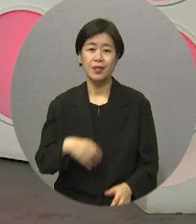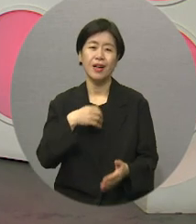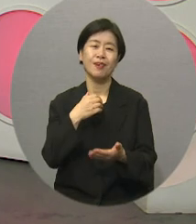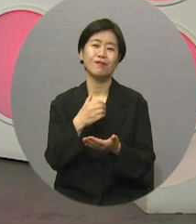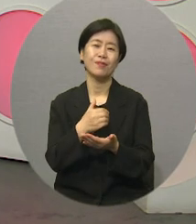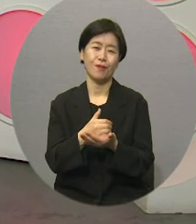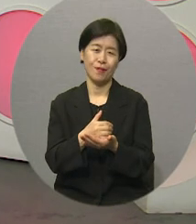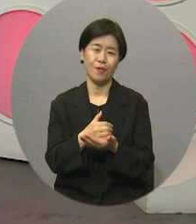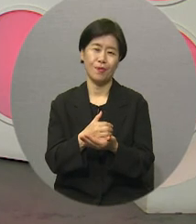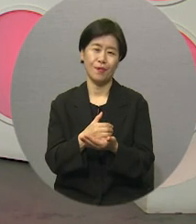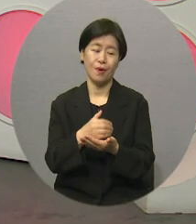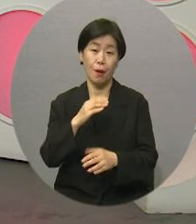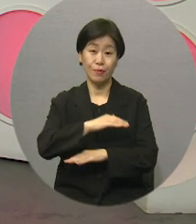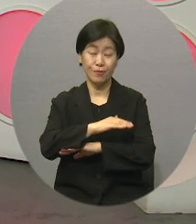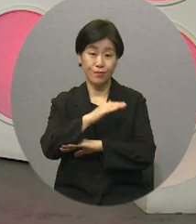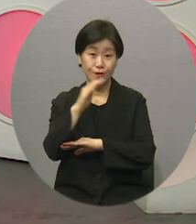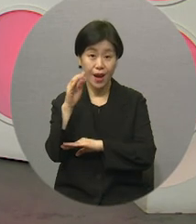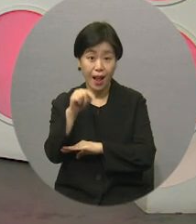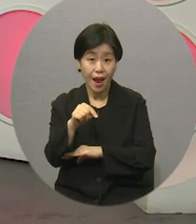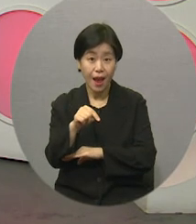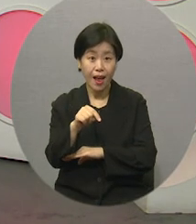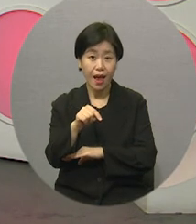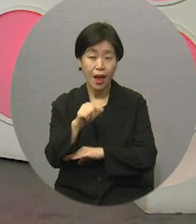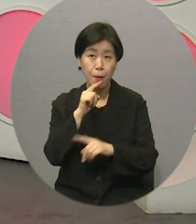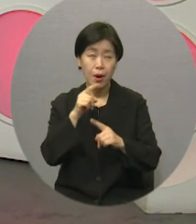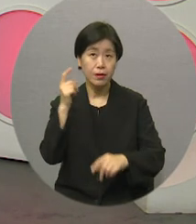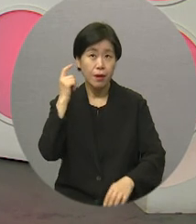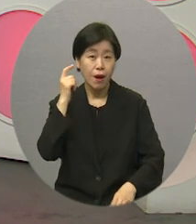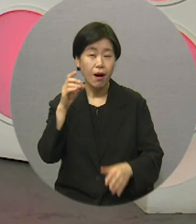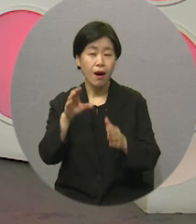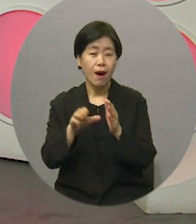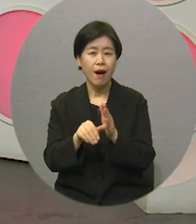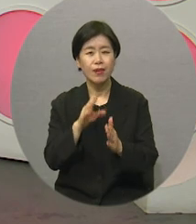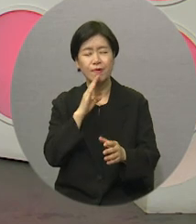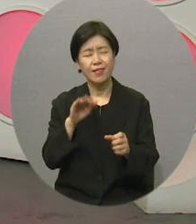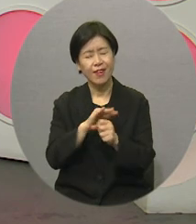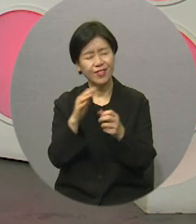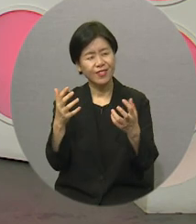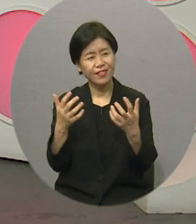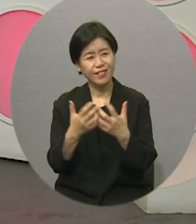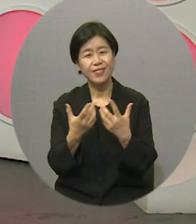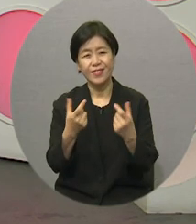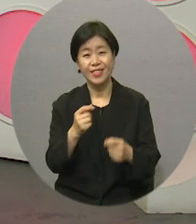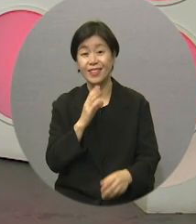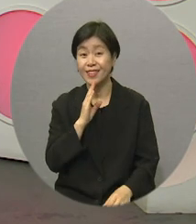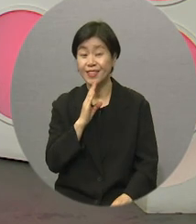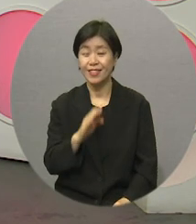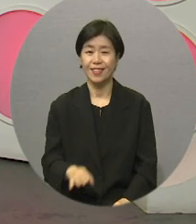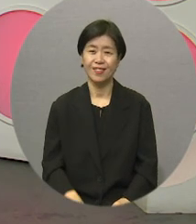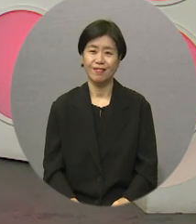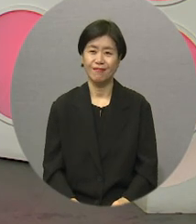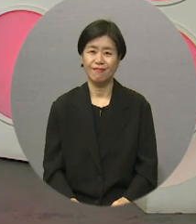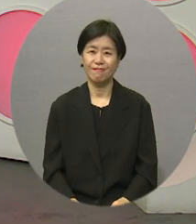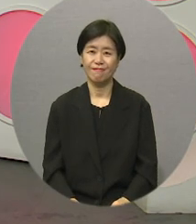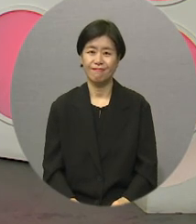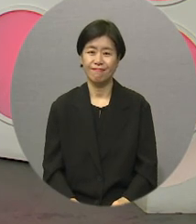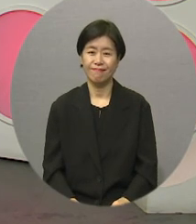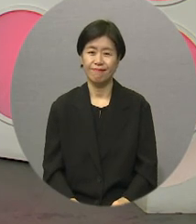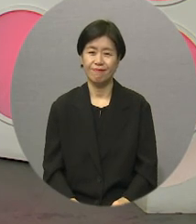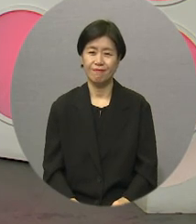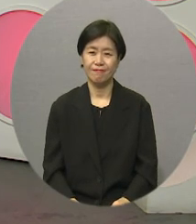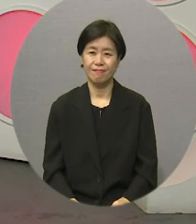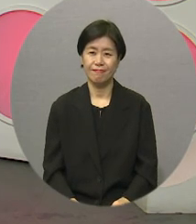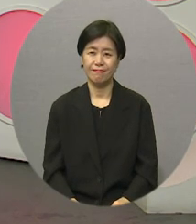너무나 깨소금 냄새가 나는 너무나 사랑스러운 이런 오늘 그 감동 사연 같아가지고 제가